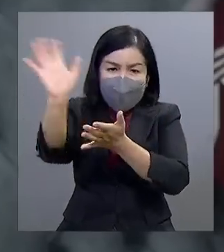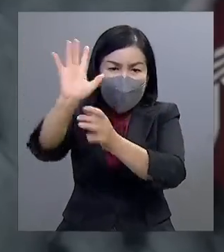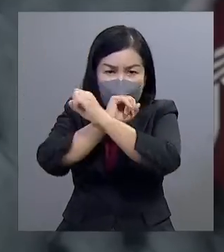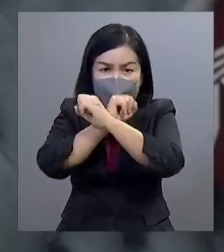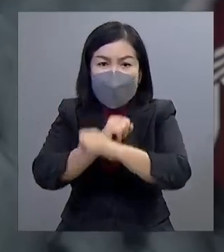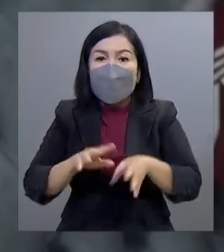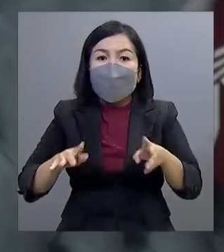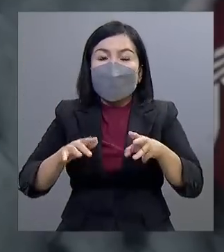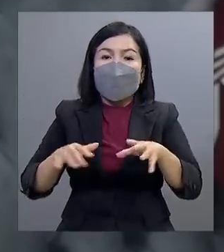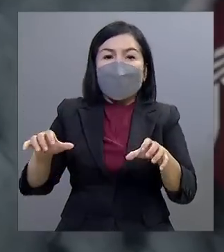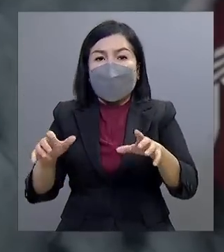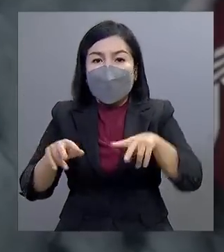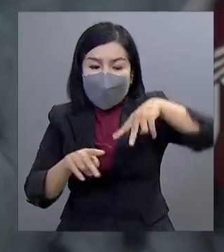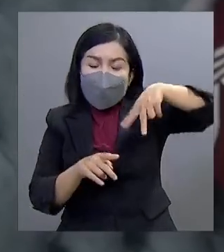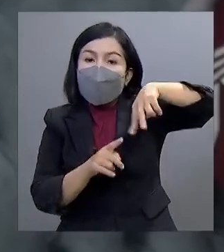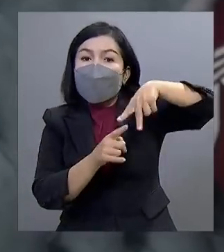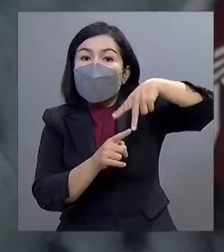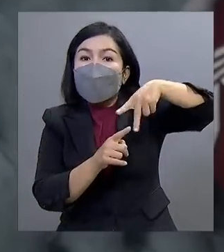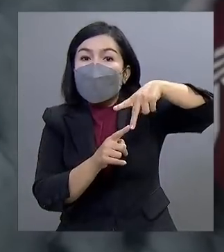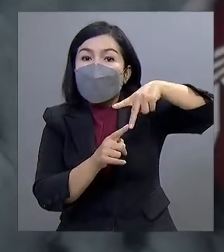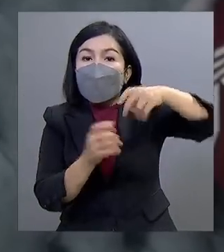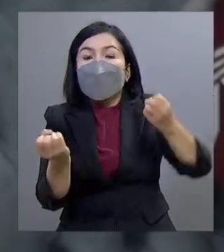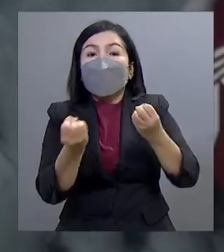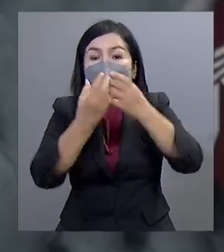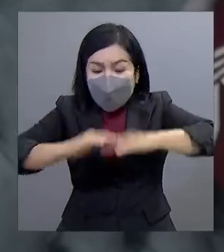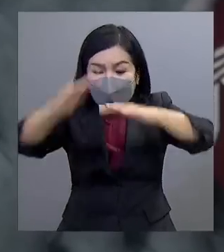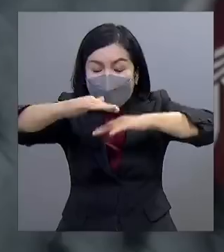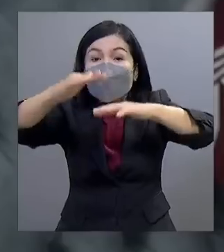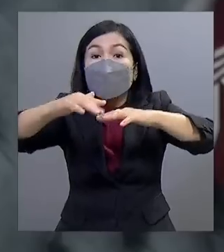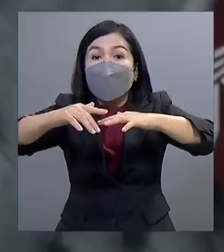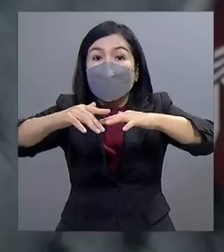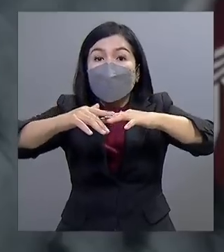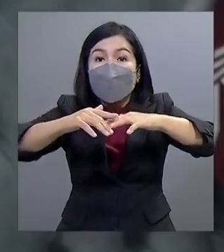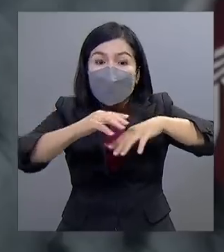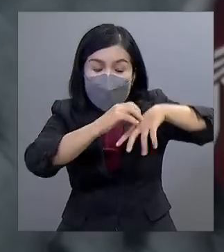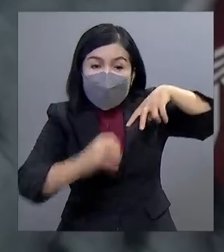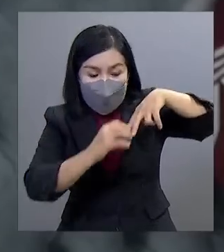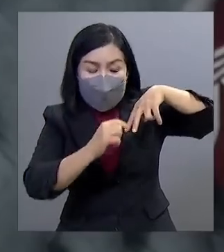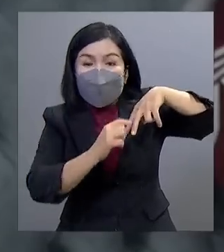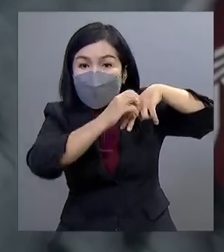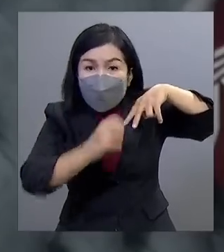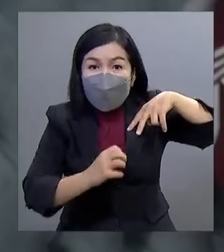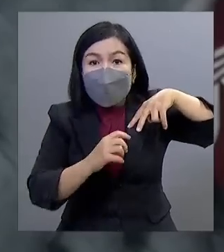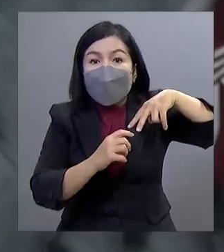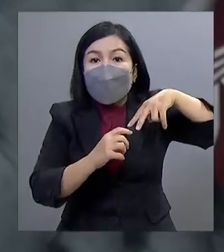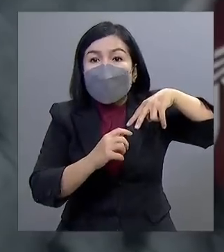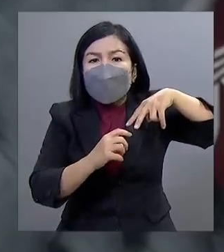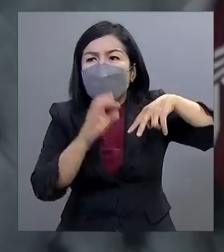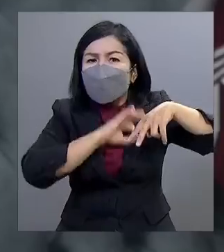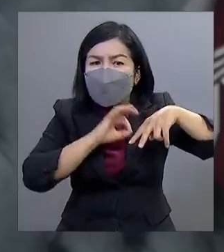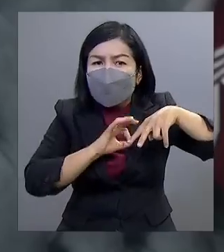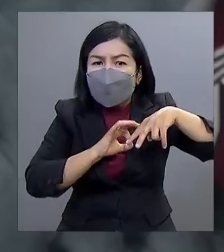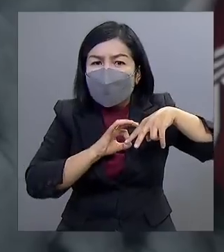แต่ว่าขาหนูอะค่ะดันไปเกี่ยวกับบันไดเลื่อนช่วงแรกคือโดนขูดก่อนค่ะแล้วพอขูดไปเรื่อยๆเหมือนชายกางเกงมันดูดไป